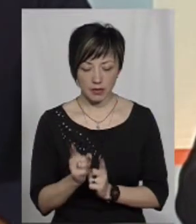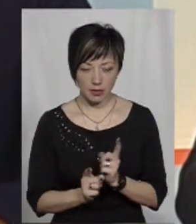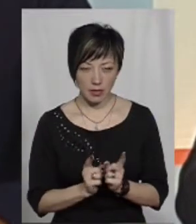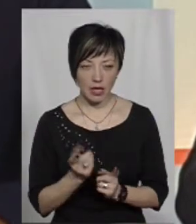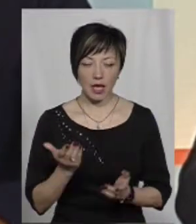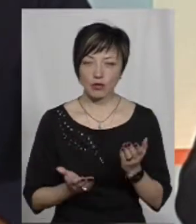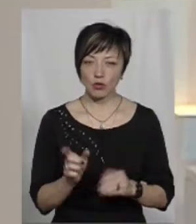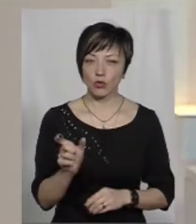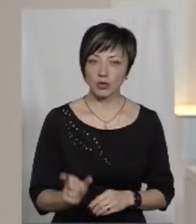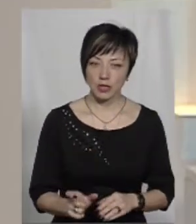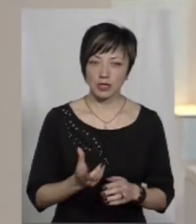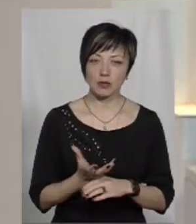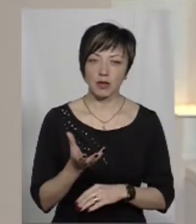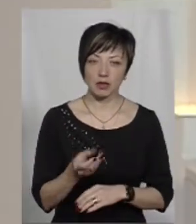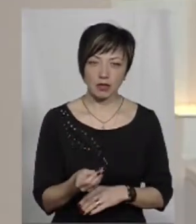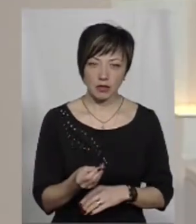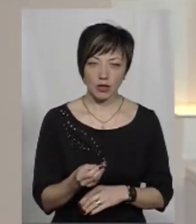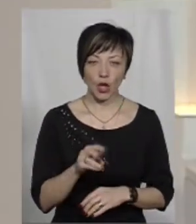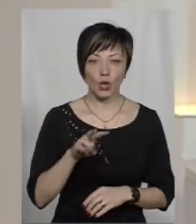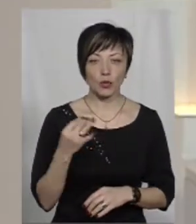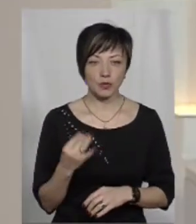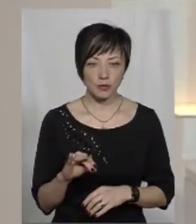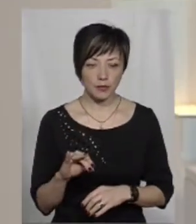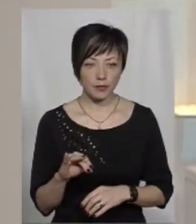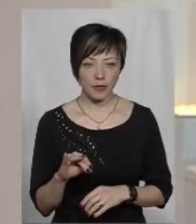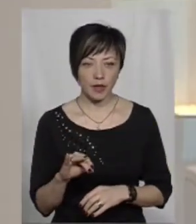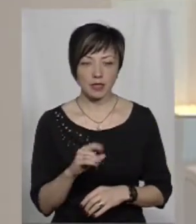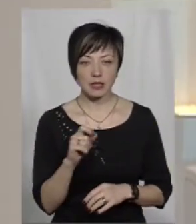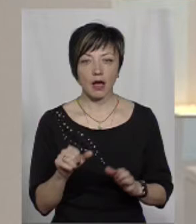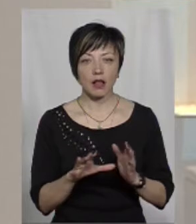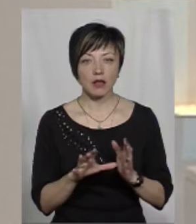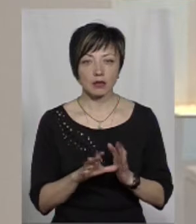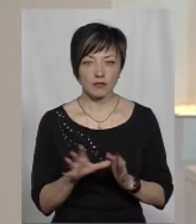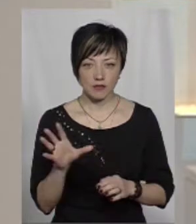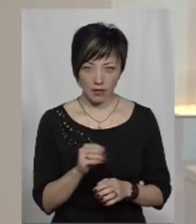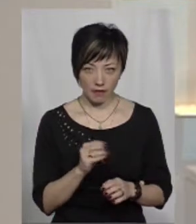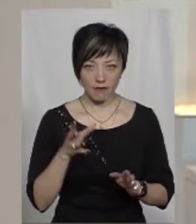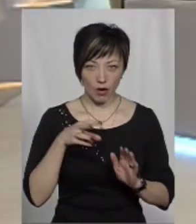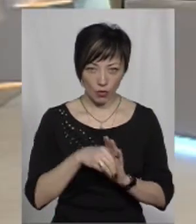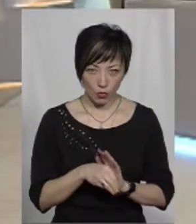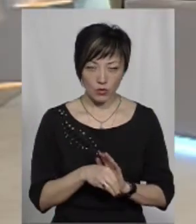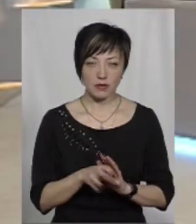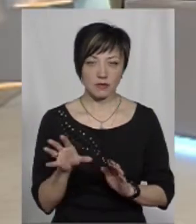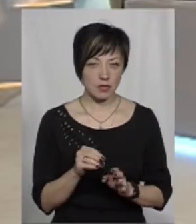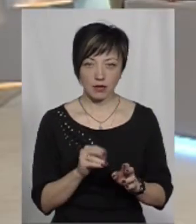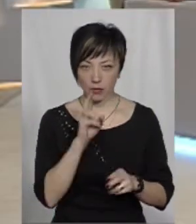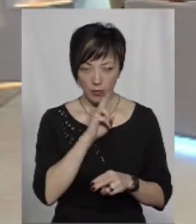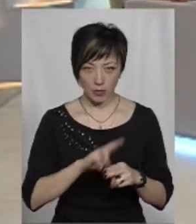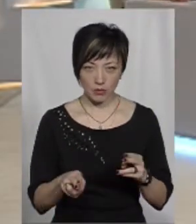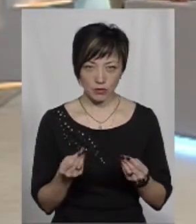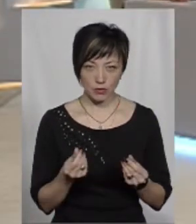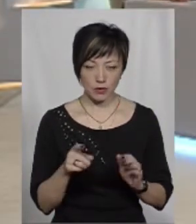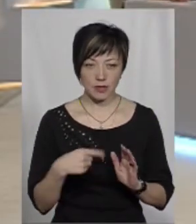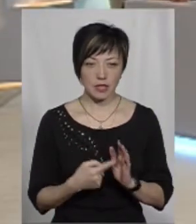новації. Якщо людина заплатила у лютому за електроенергію, все врахується, все ніде ці кошти